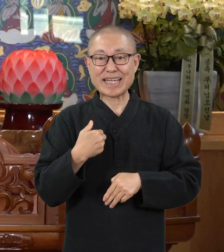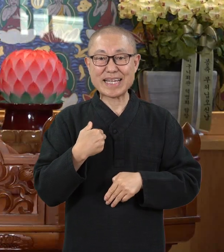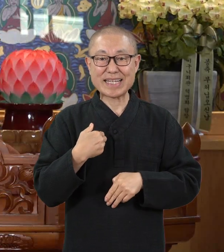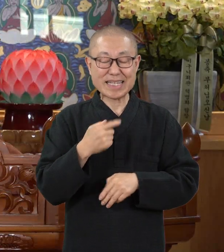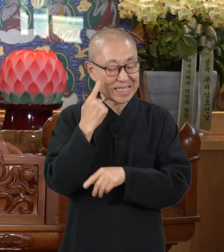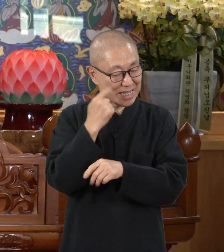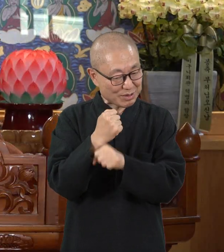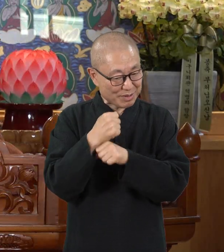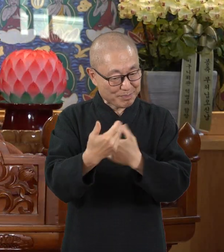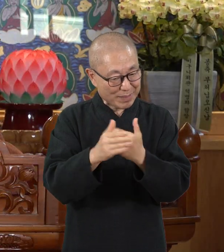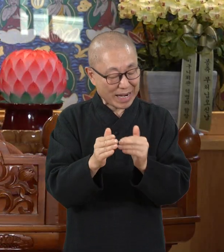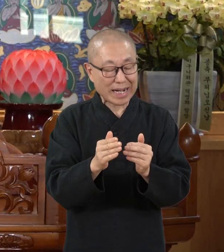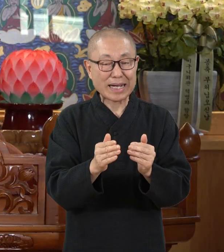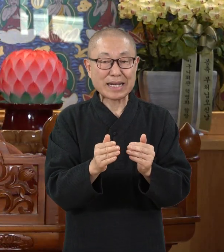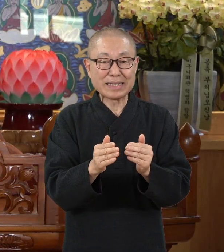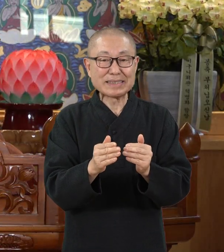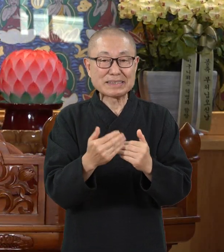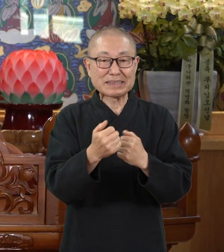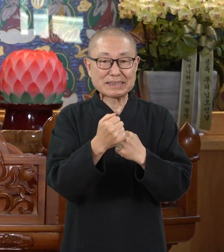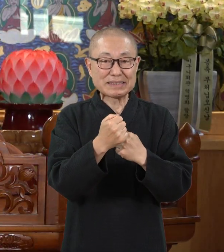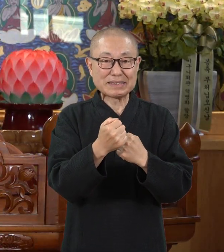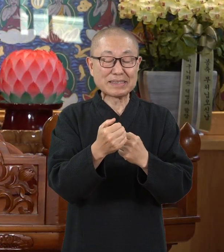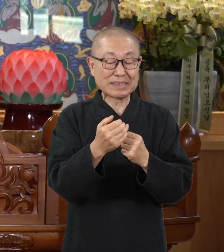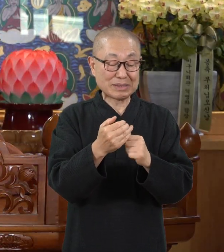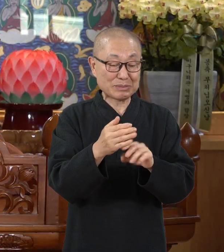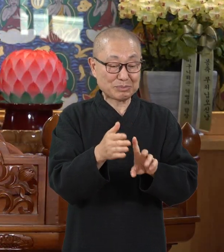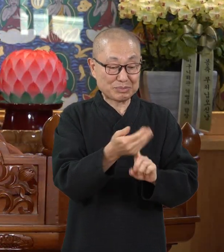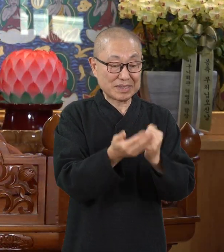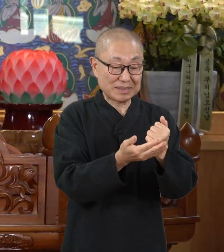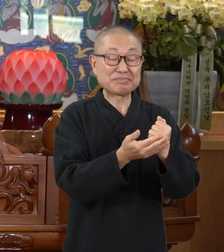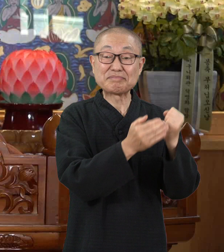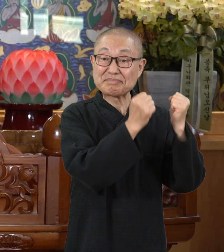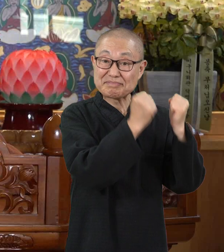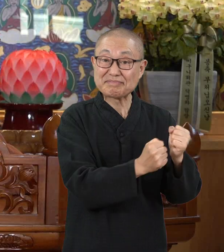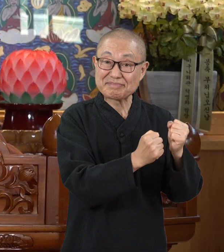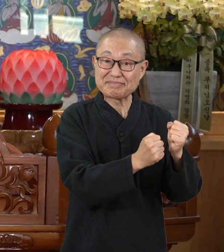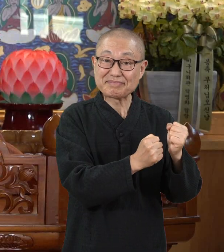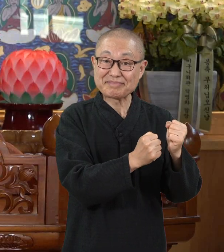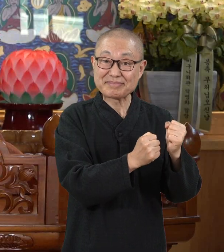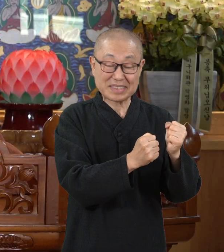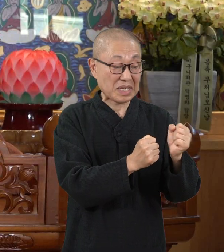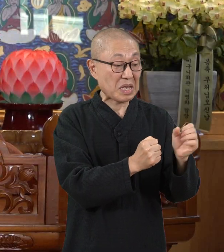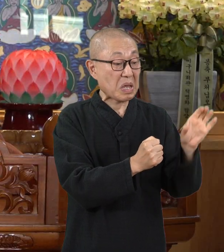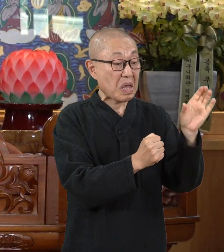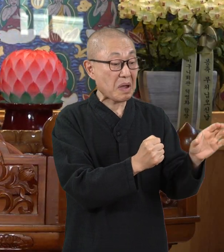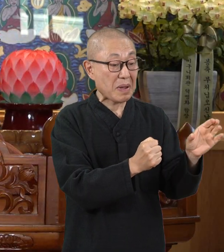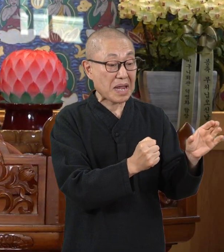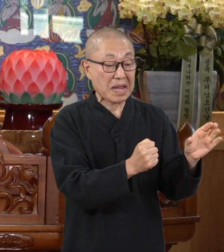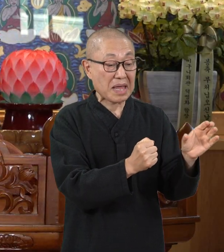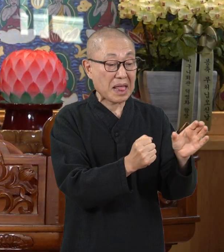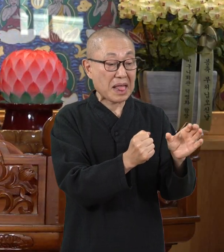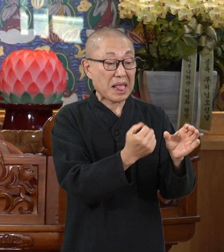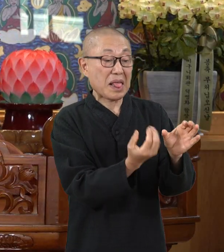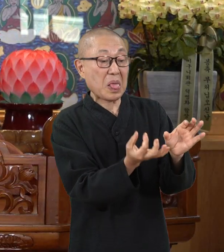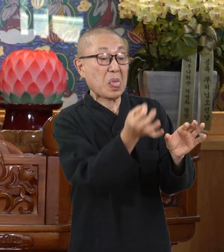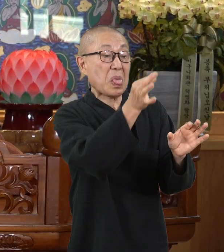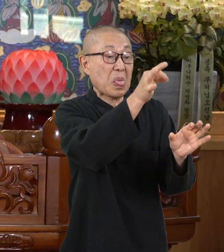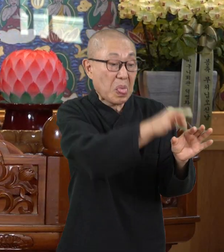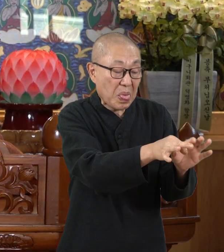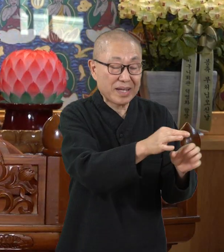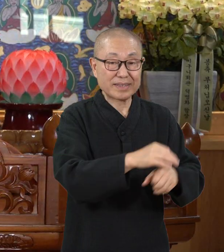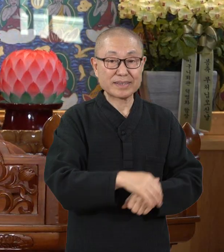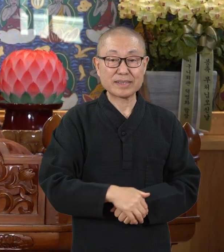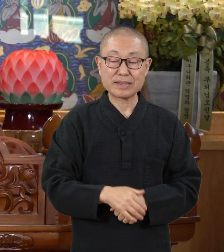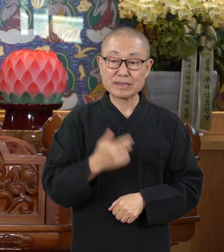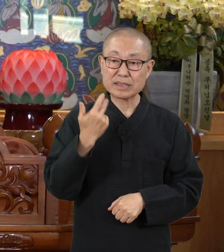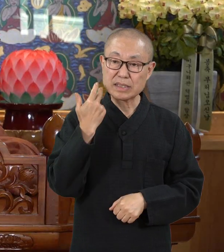제 연구실에 작은 간세음보살상을 모시고 있었죠. 거기에 이렇게 꽂아놨어요. 그냥 그 열매가 예뻐서. 그래